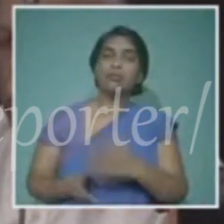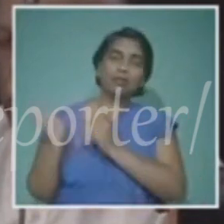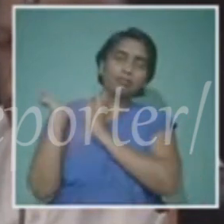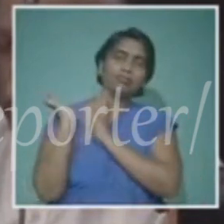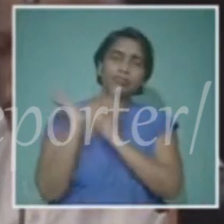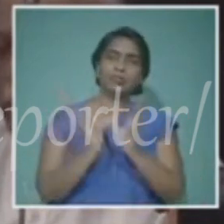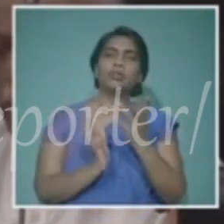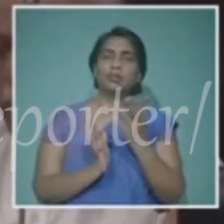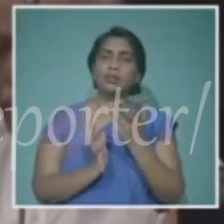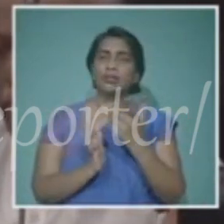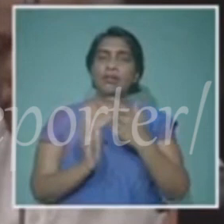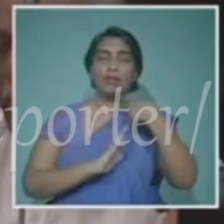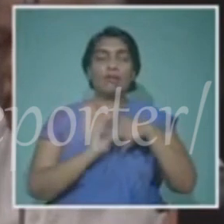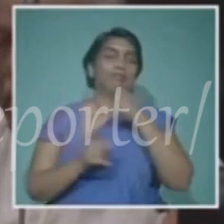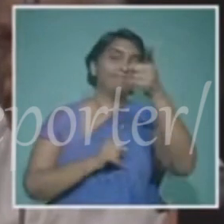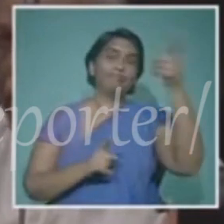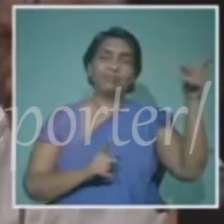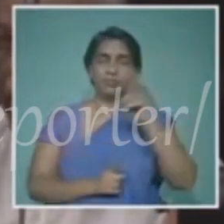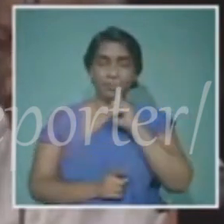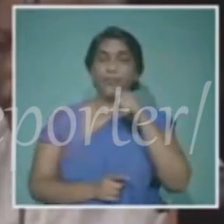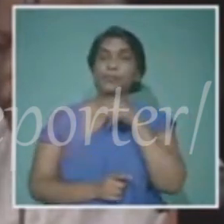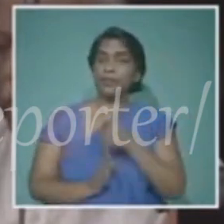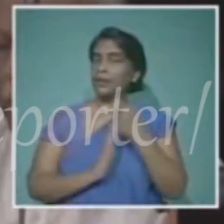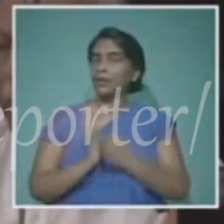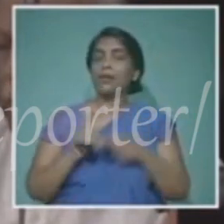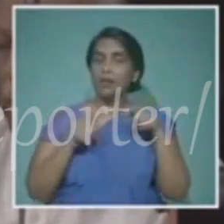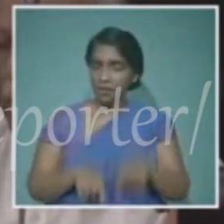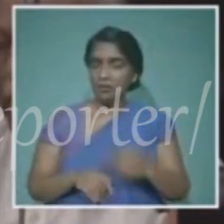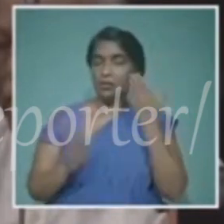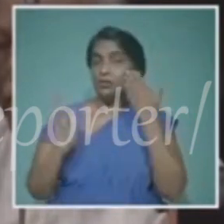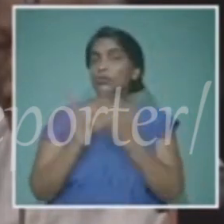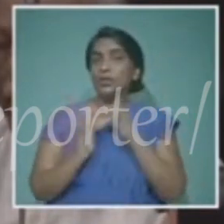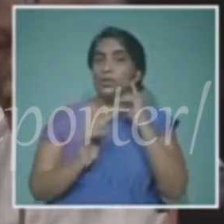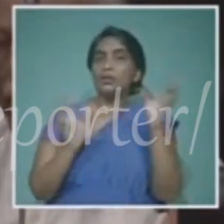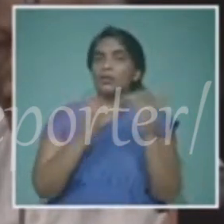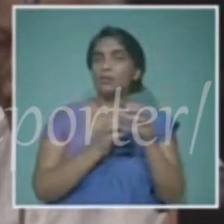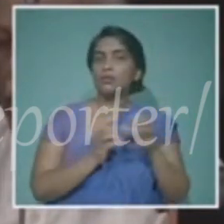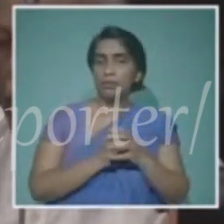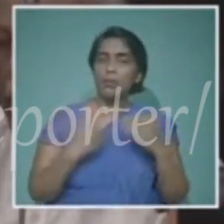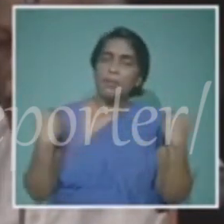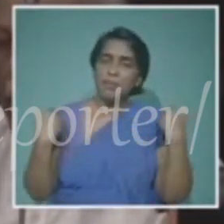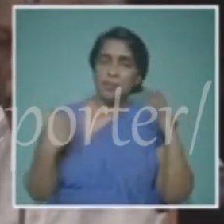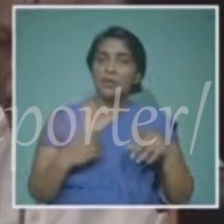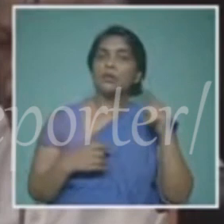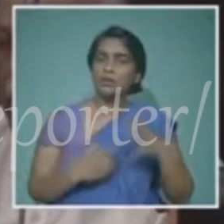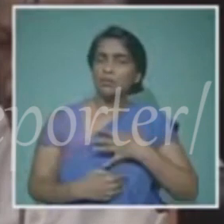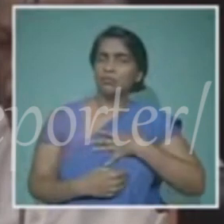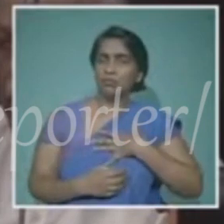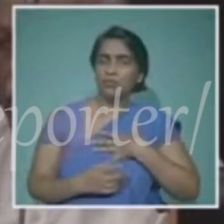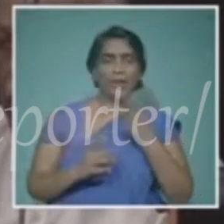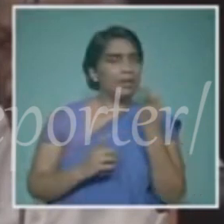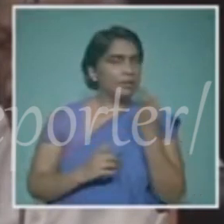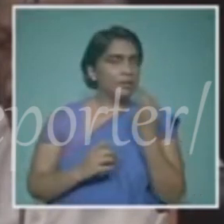තියාගෙන රට වටේ යන්න කියලා. මේ න්‍යාය අදටත් ආදේශ කරන්න සමහර කණ්ඩායම් වෙහෙස වෙනවා. පණ අදින